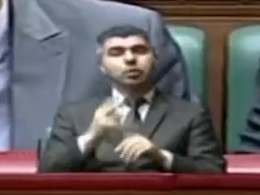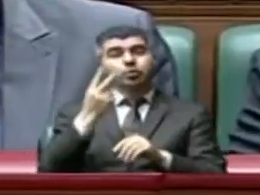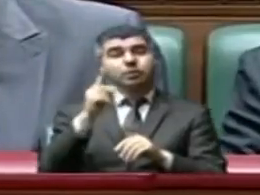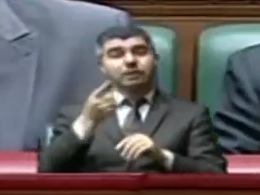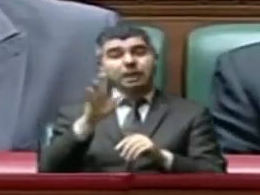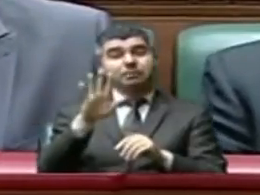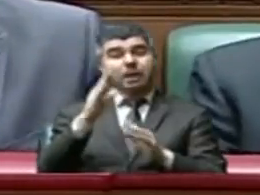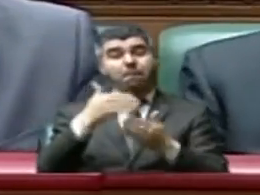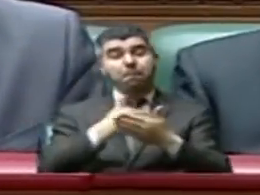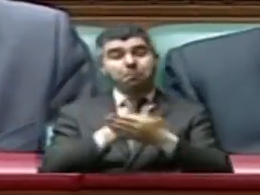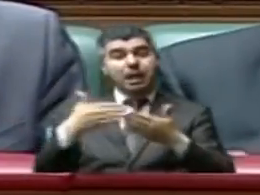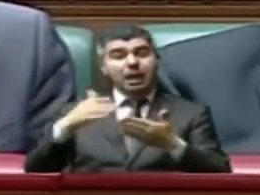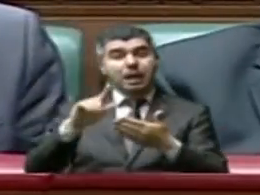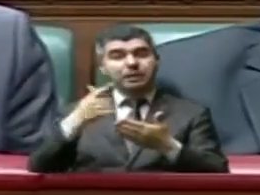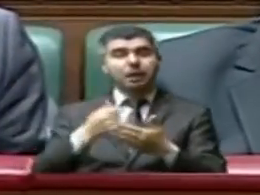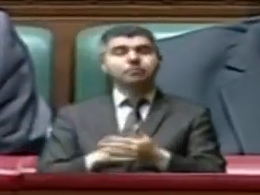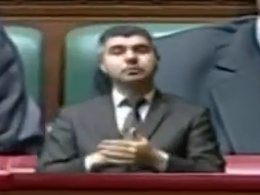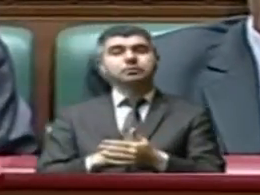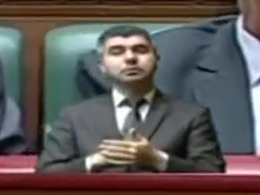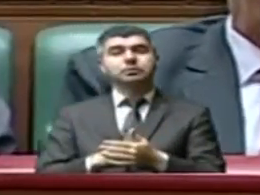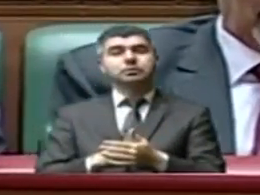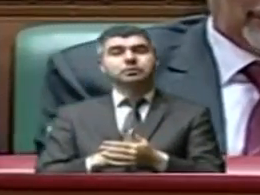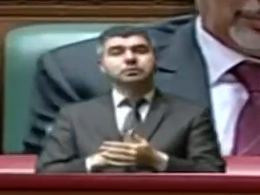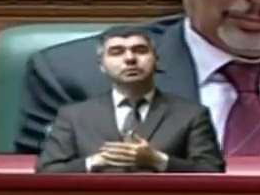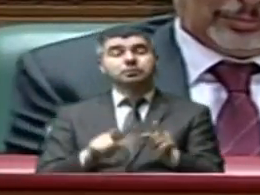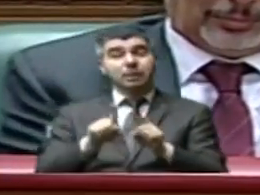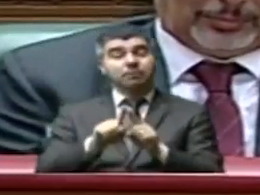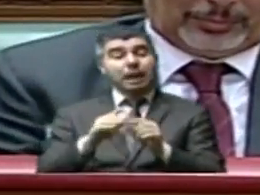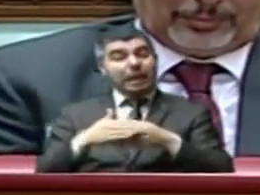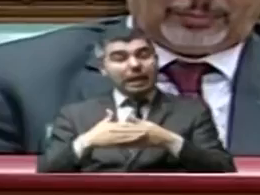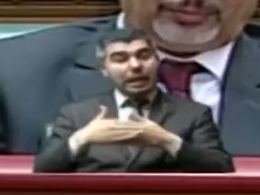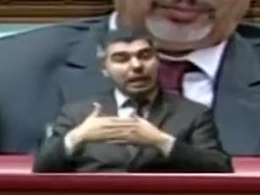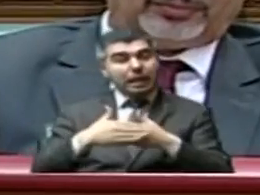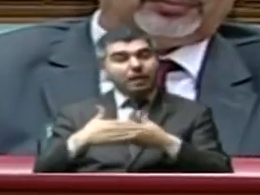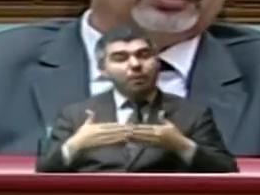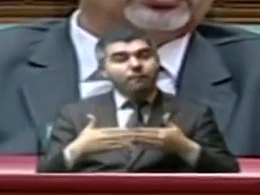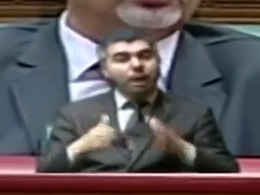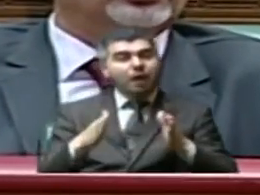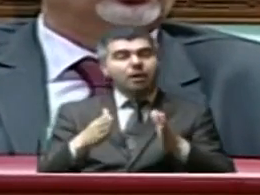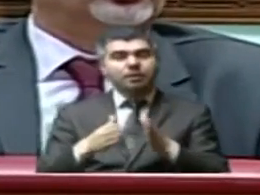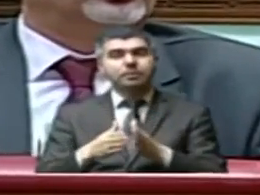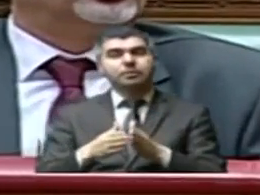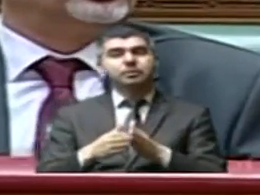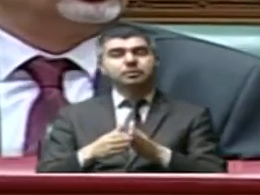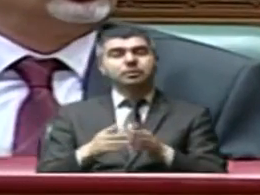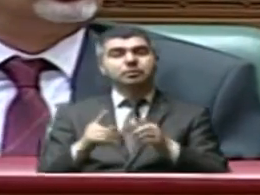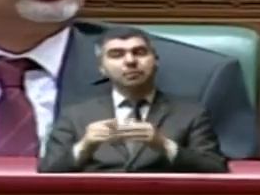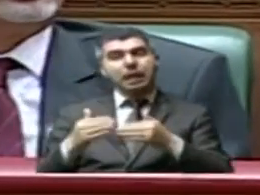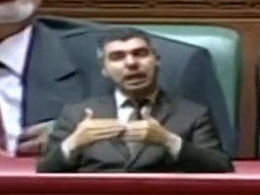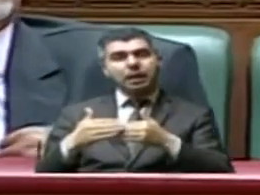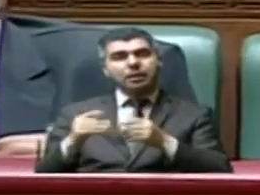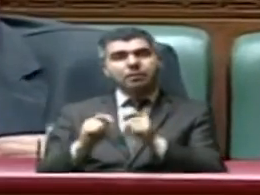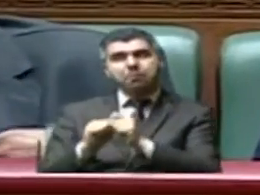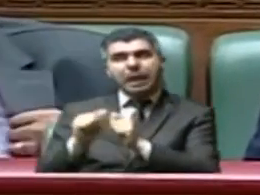الدرهم. الآن اللي حنا على اعتاب أو على أبواب إطلاق مشروع آخر اللي هو تقليص الفوارق المجالية